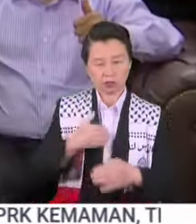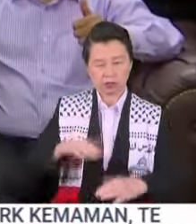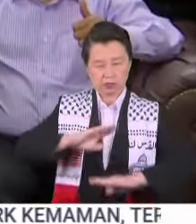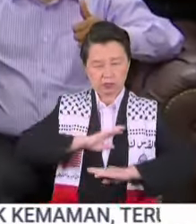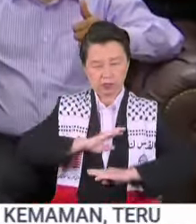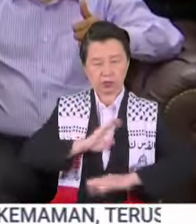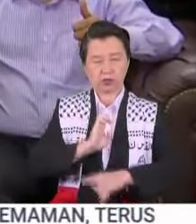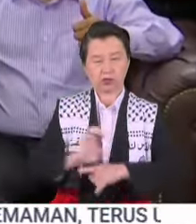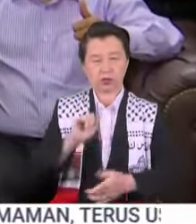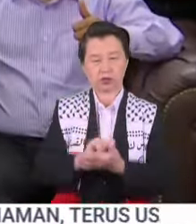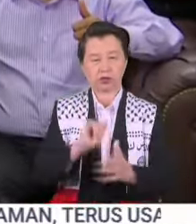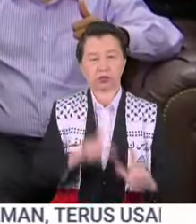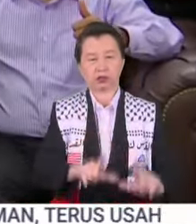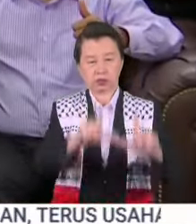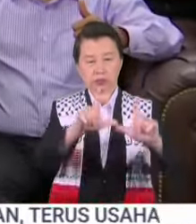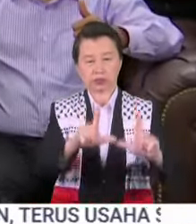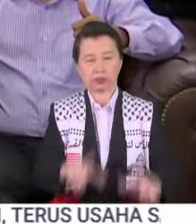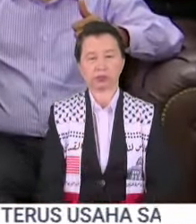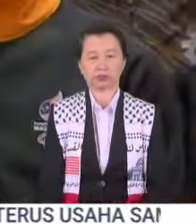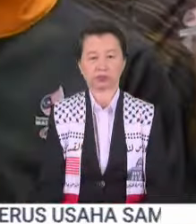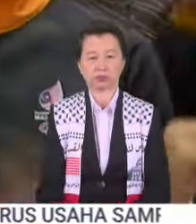pingat perak di Tokyo.